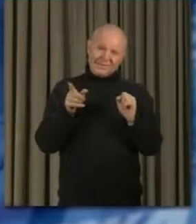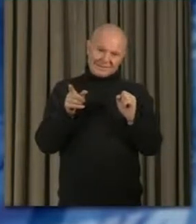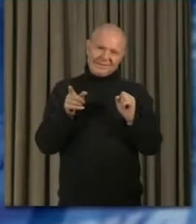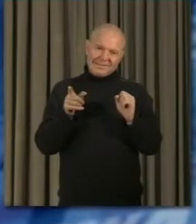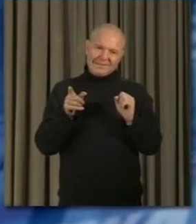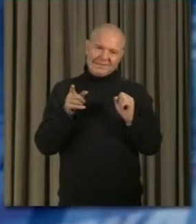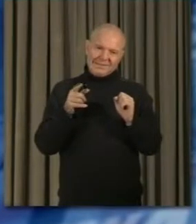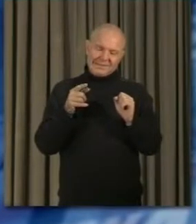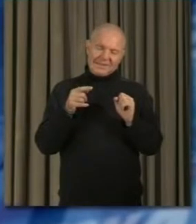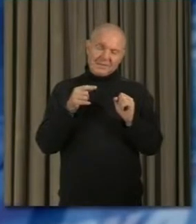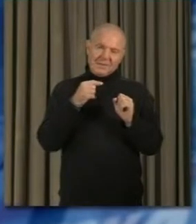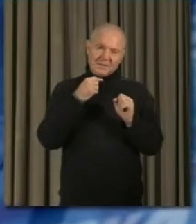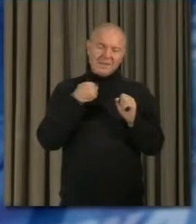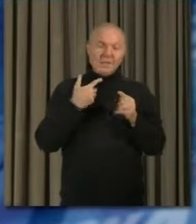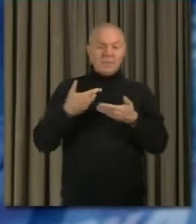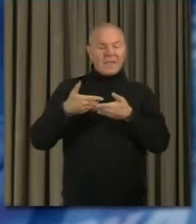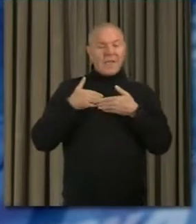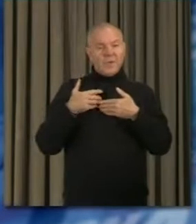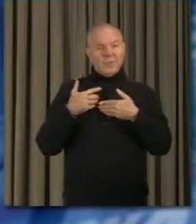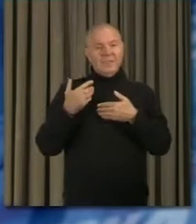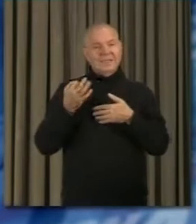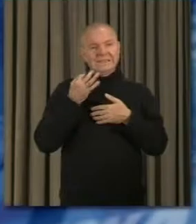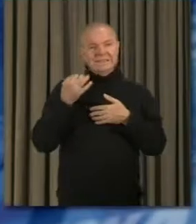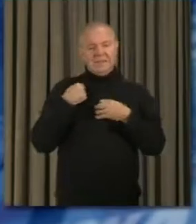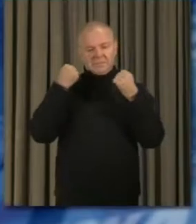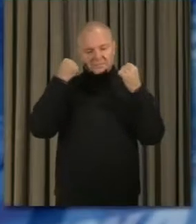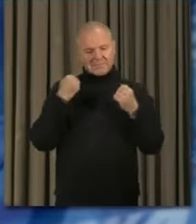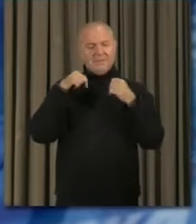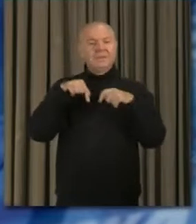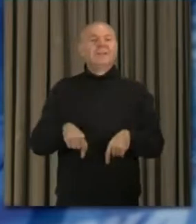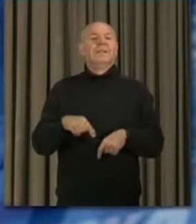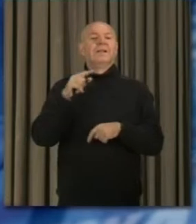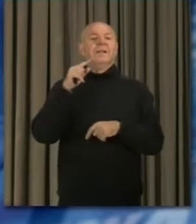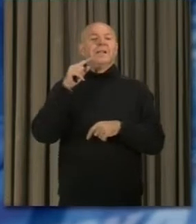questa cosa mi aiuti sempre di più a essere cittadino domese nel mondo